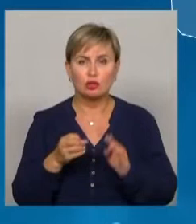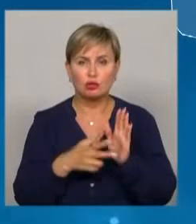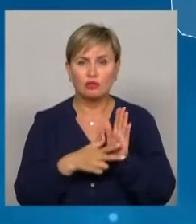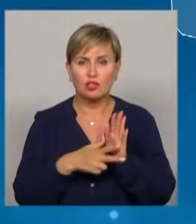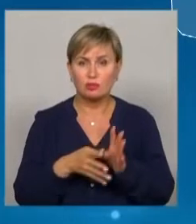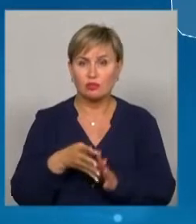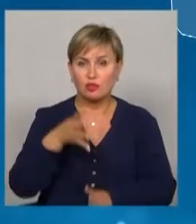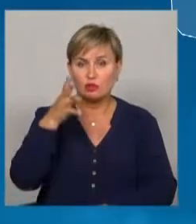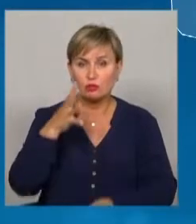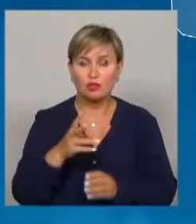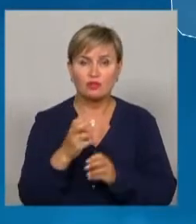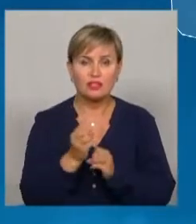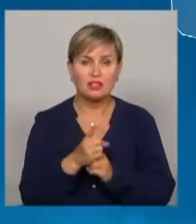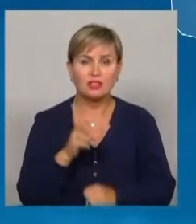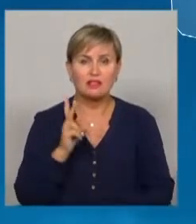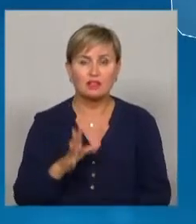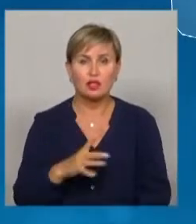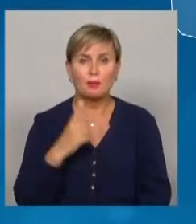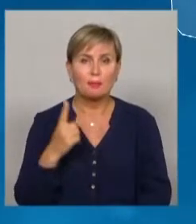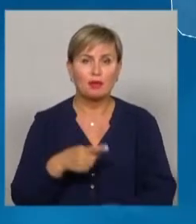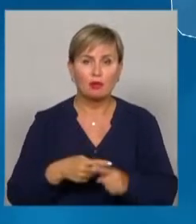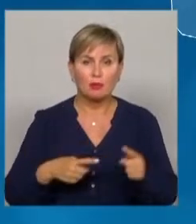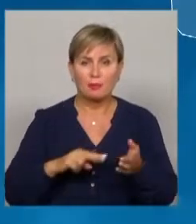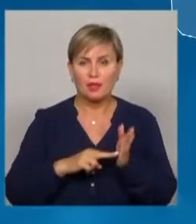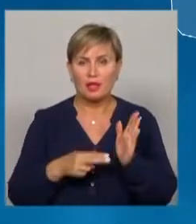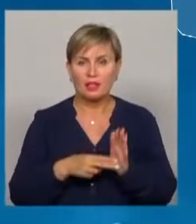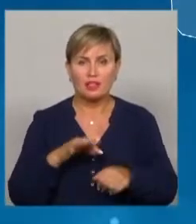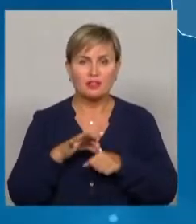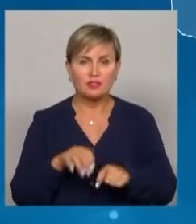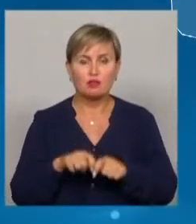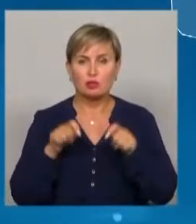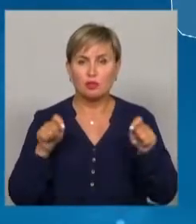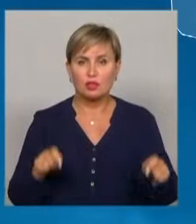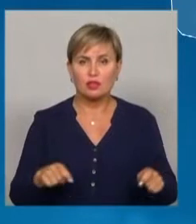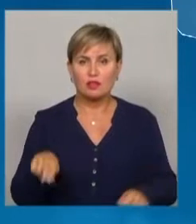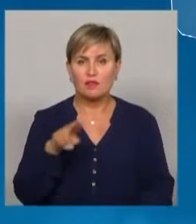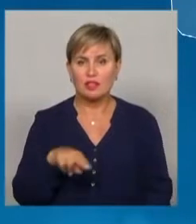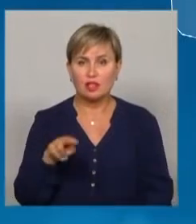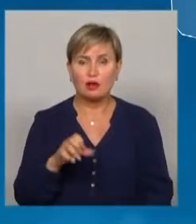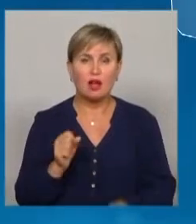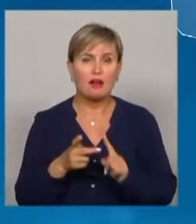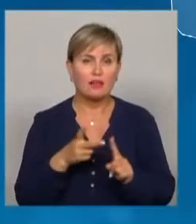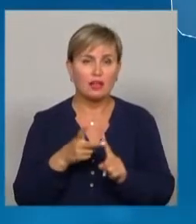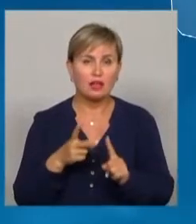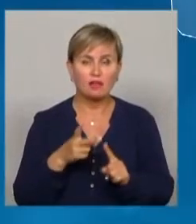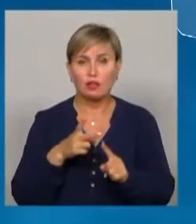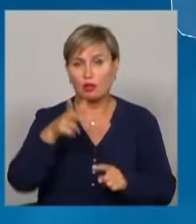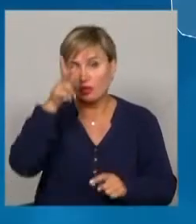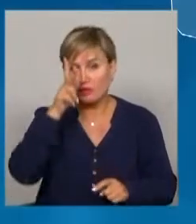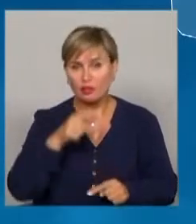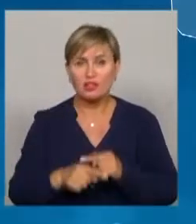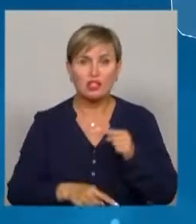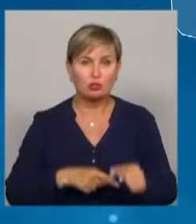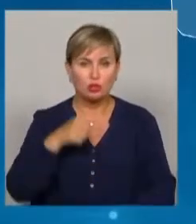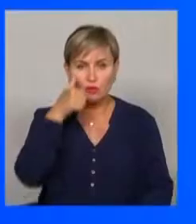высоток на 211 квартир. Первую половину планируется ввести в эксплуатацию в декабре, а вторую во втором квартале следующего